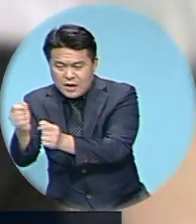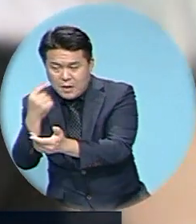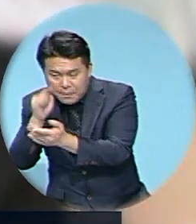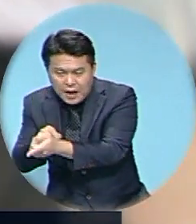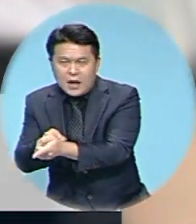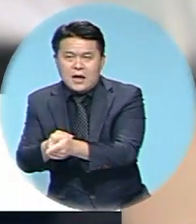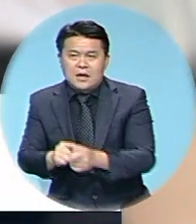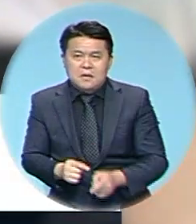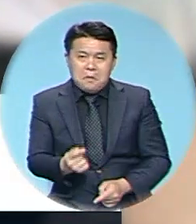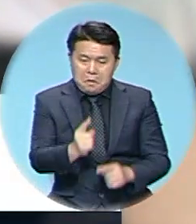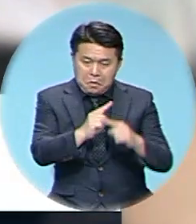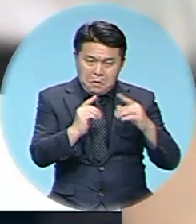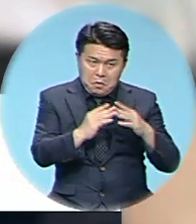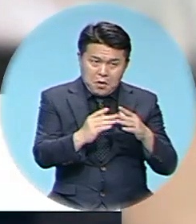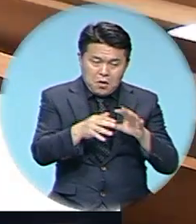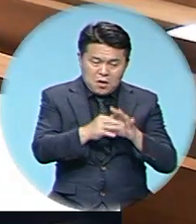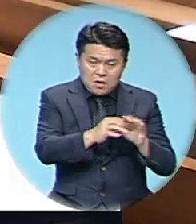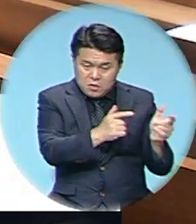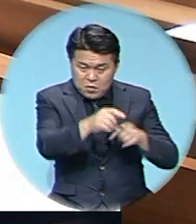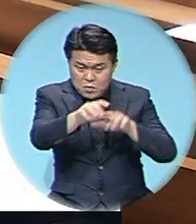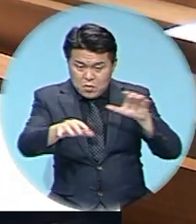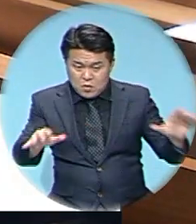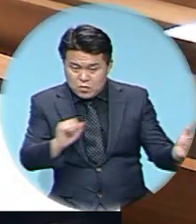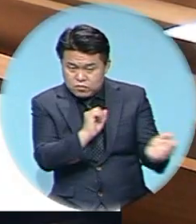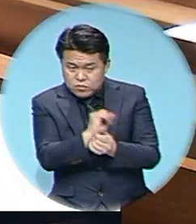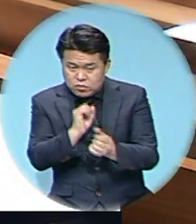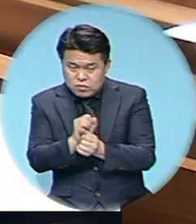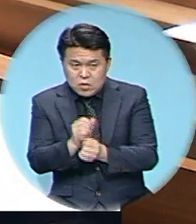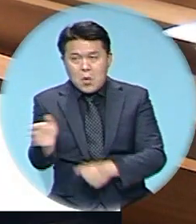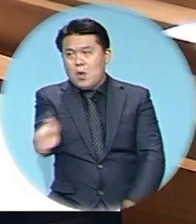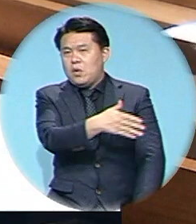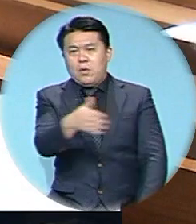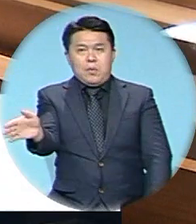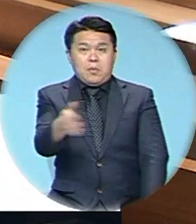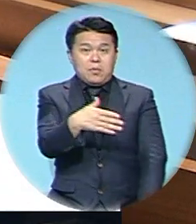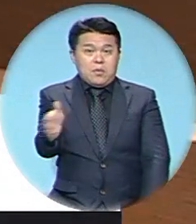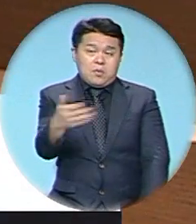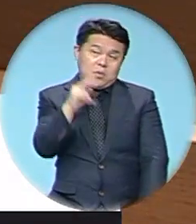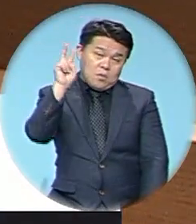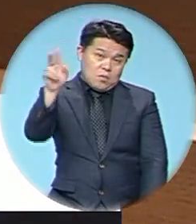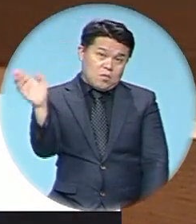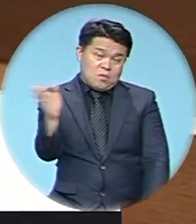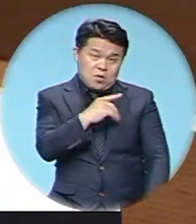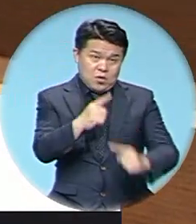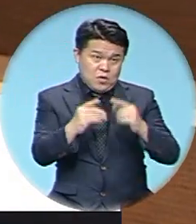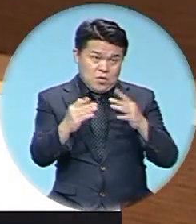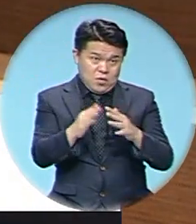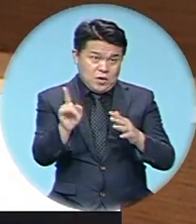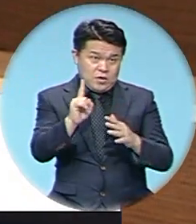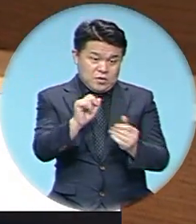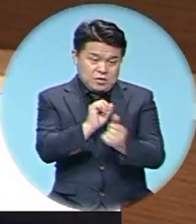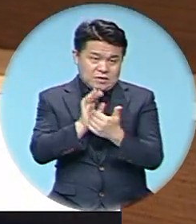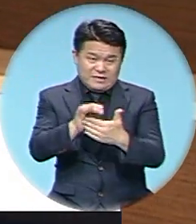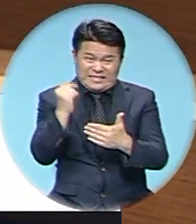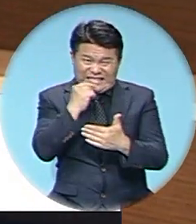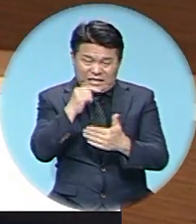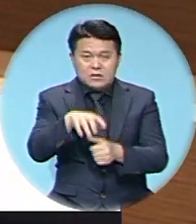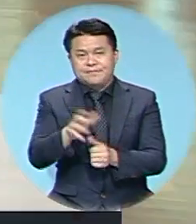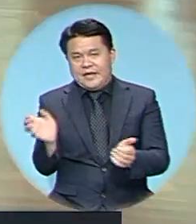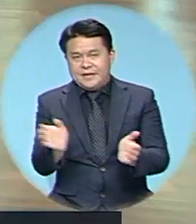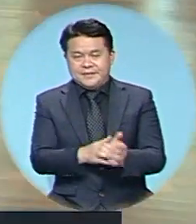정부는 최근 교회 등 종교시설과 관련된 집단 감염 사례가 거의 없다며 모레부터 교회 방역 강화 조치를 해제하기로